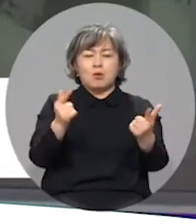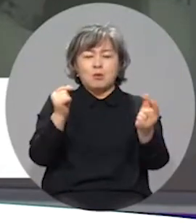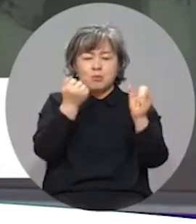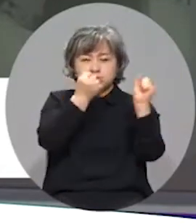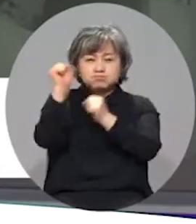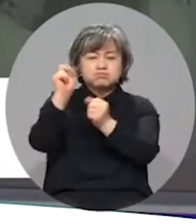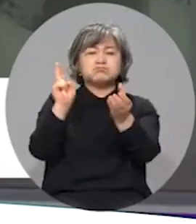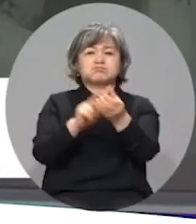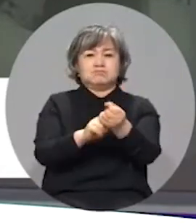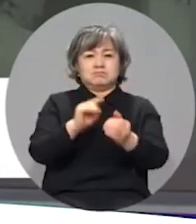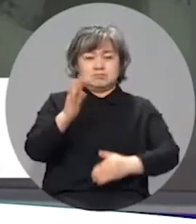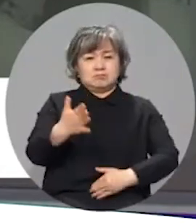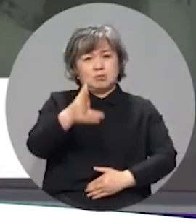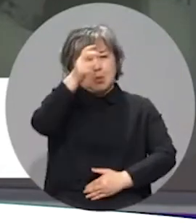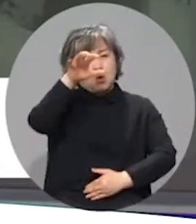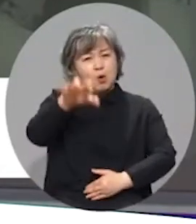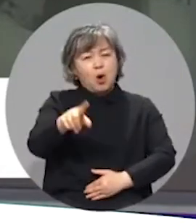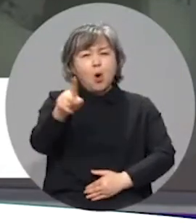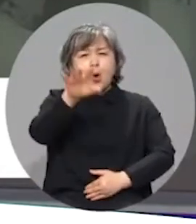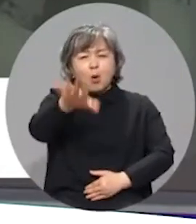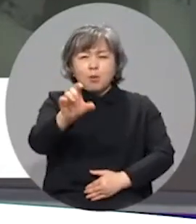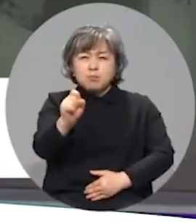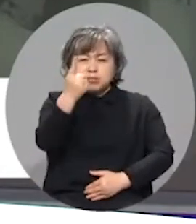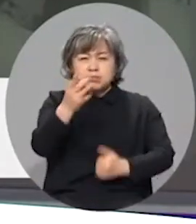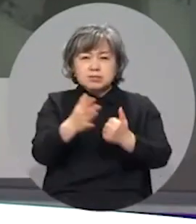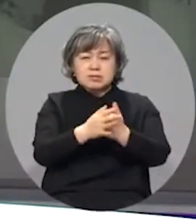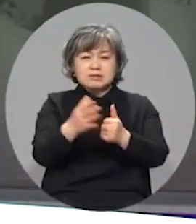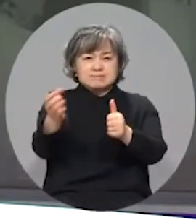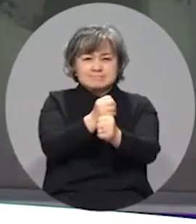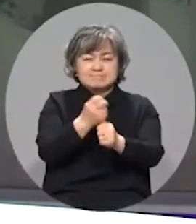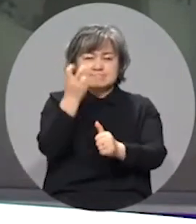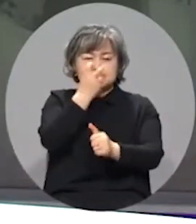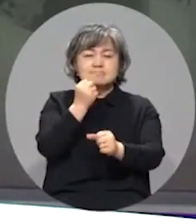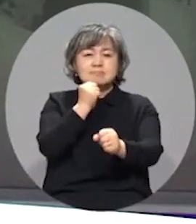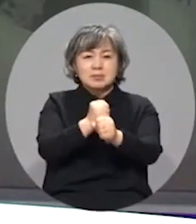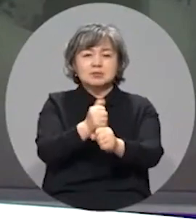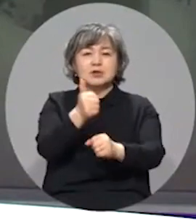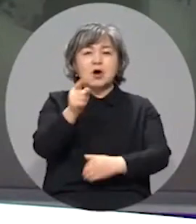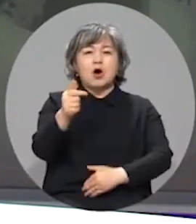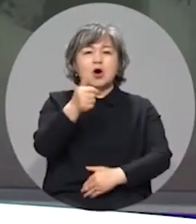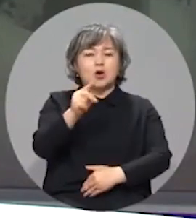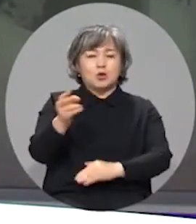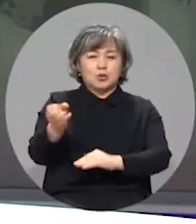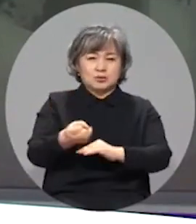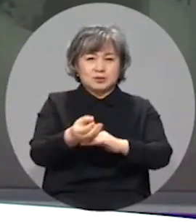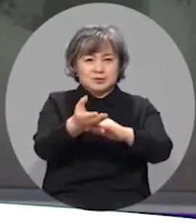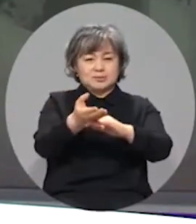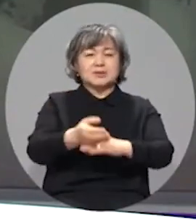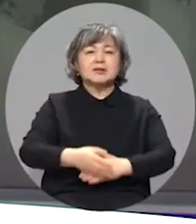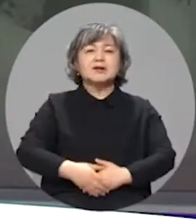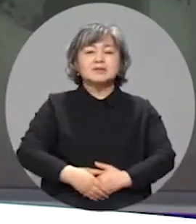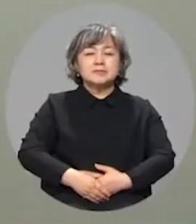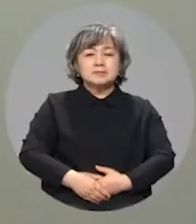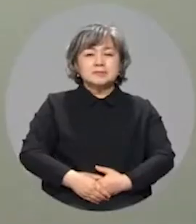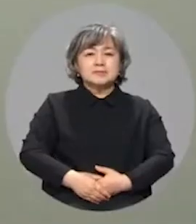잠적을 해버렸는데요. 경찰이 소재 파악과 함께 체포에 나섰습니다. 허현호 기자입니다.